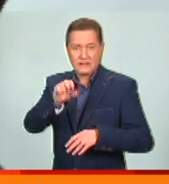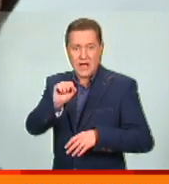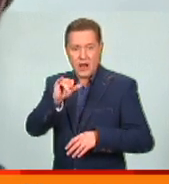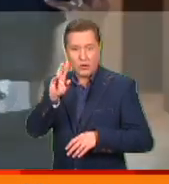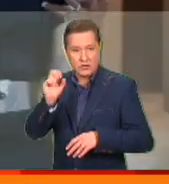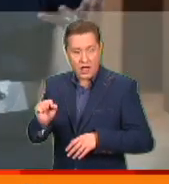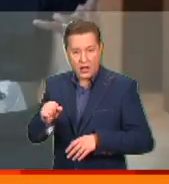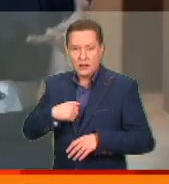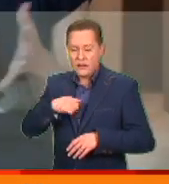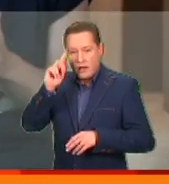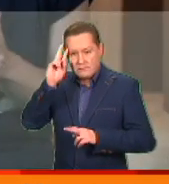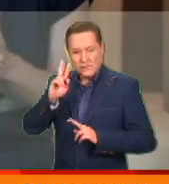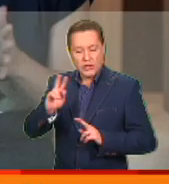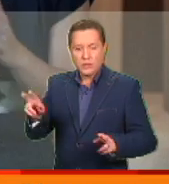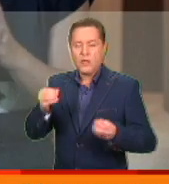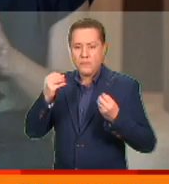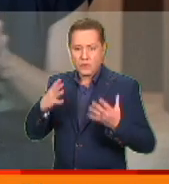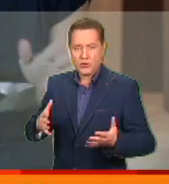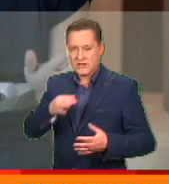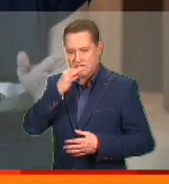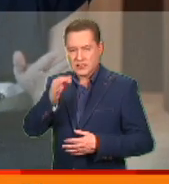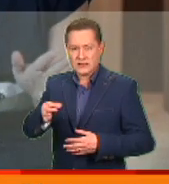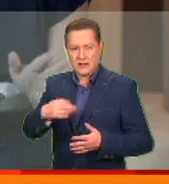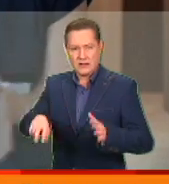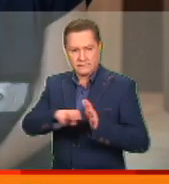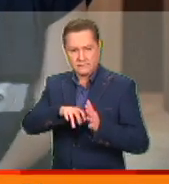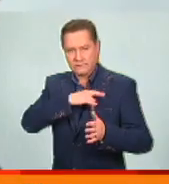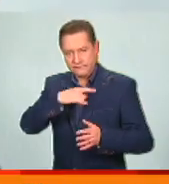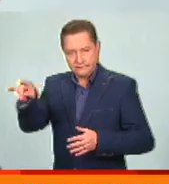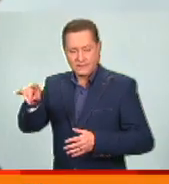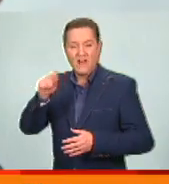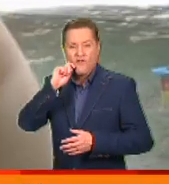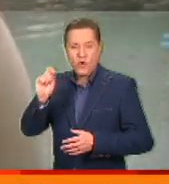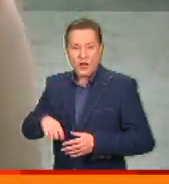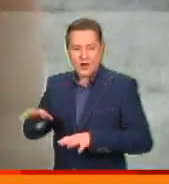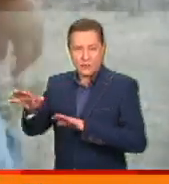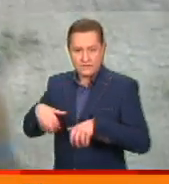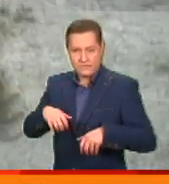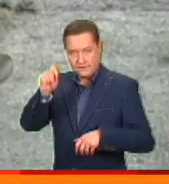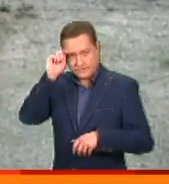Знаєте, я навіть не думала. Я просто стрибнула в літак і полетіла в Україну.